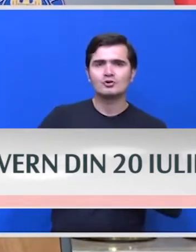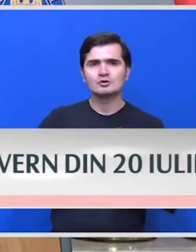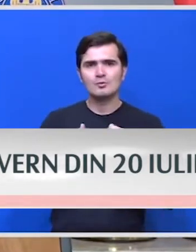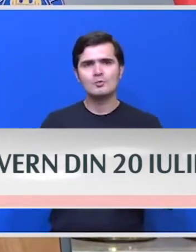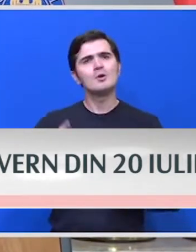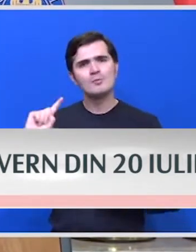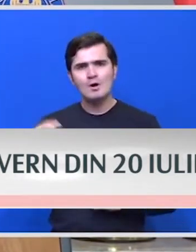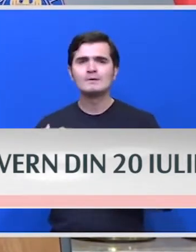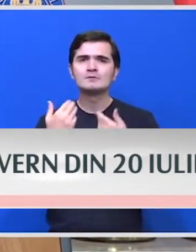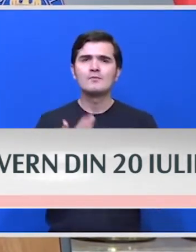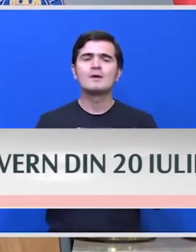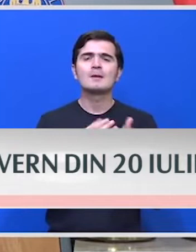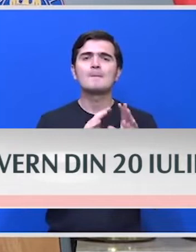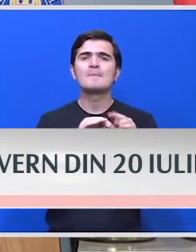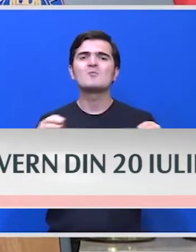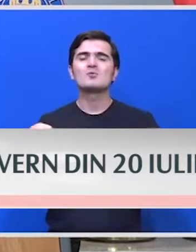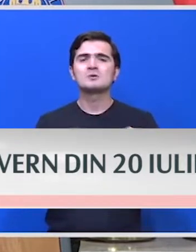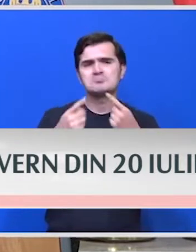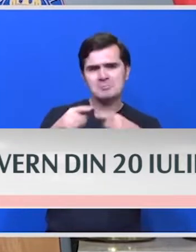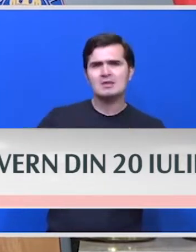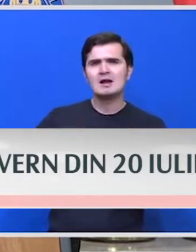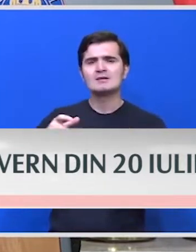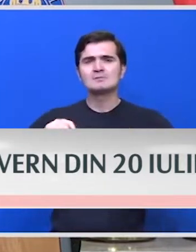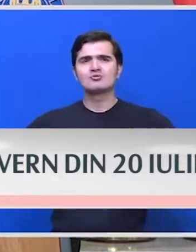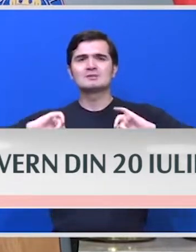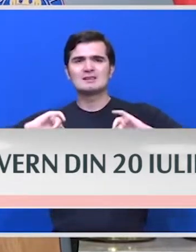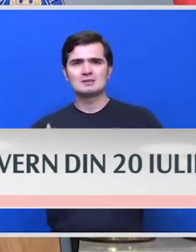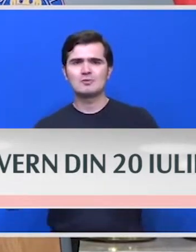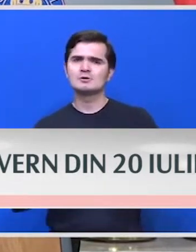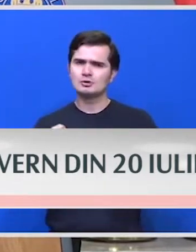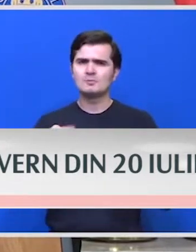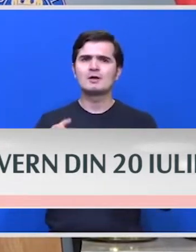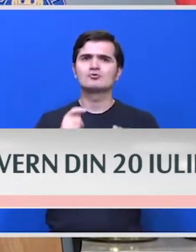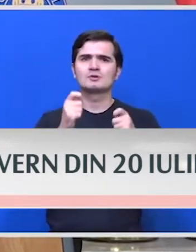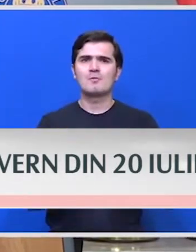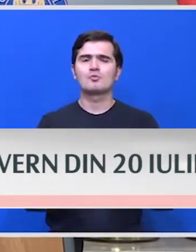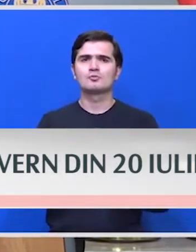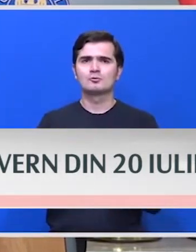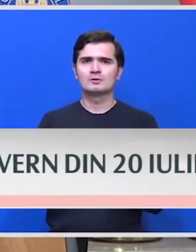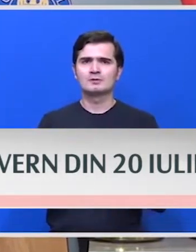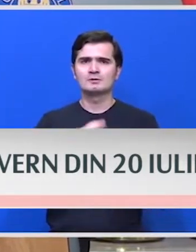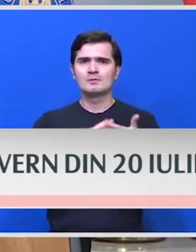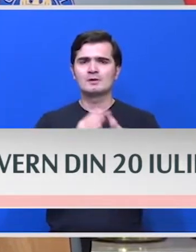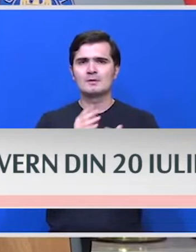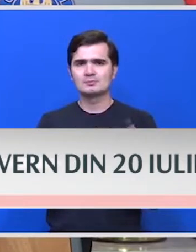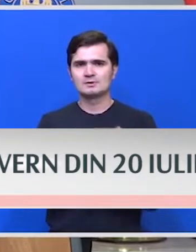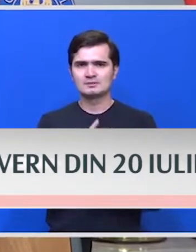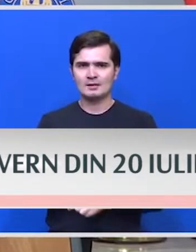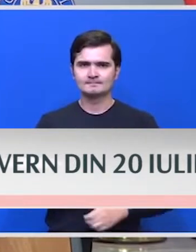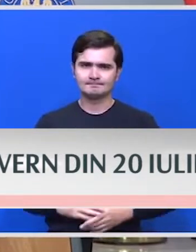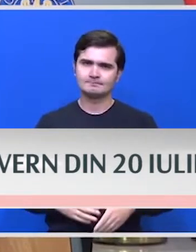detalii privind situația în care ne aflăm, inclusiv prin prisma raportului publicat de Departamentul de Stat. Doamna consilier de stat, vă